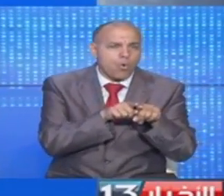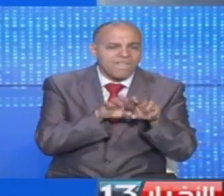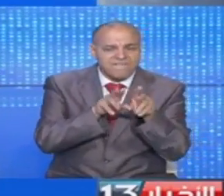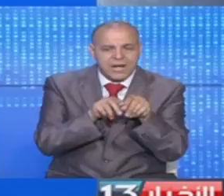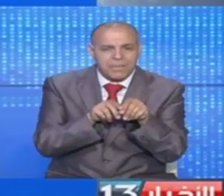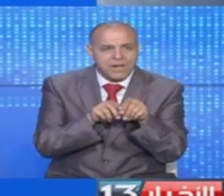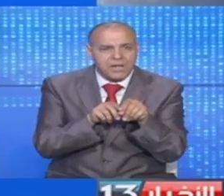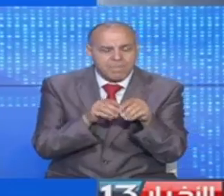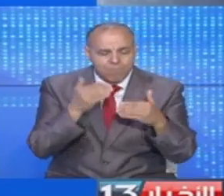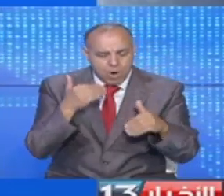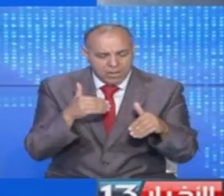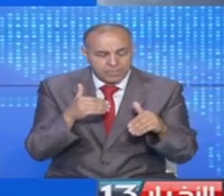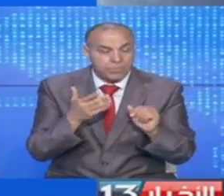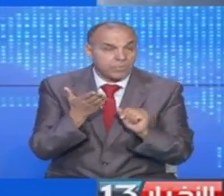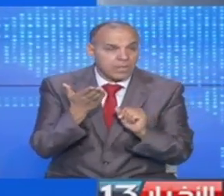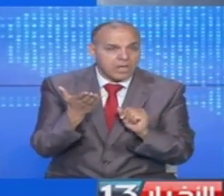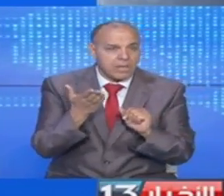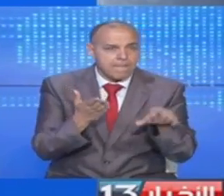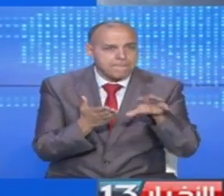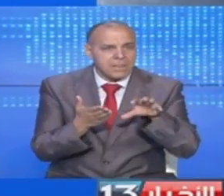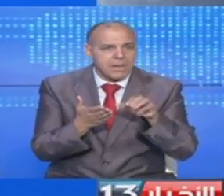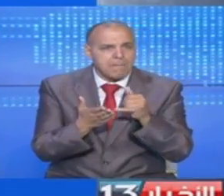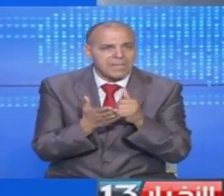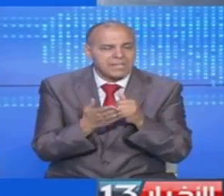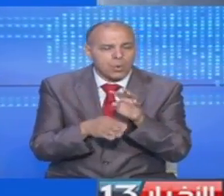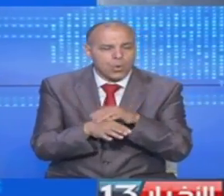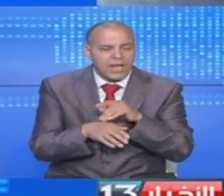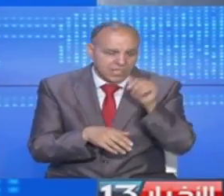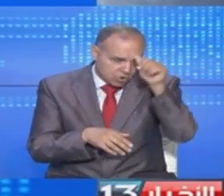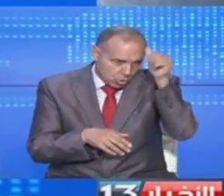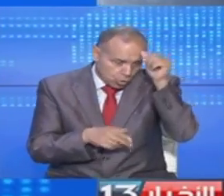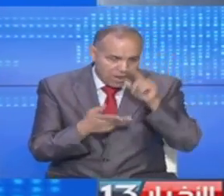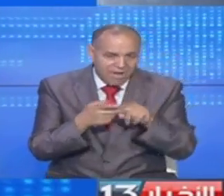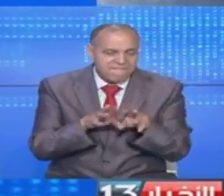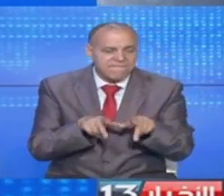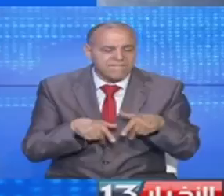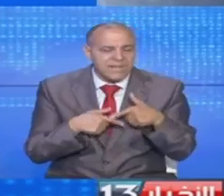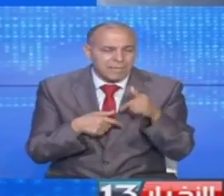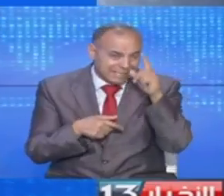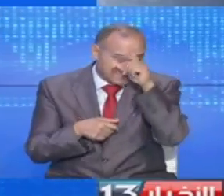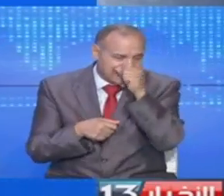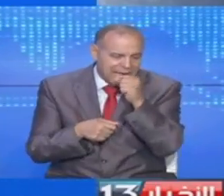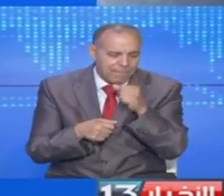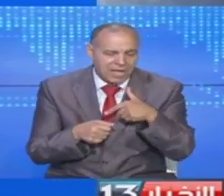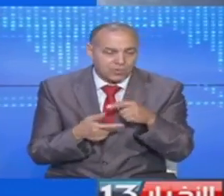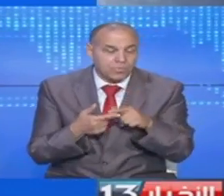عائلة معوزة بمنطقة غار الدماء من ولاية جندوبة. العائلة تعيش ظروفا صعبة